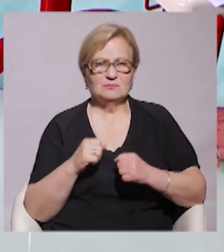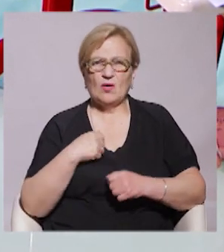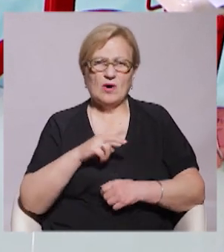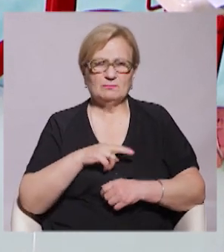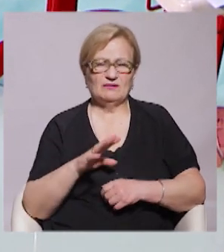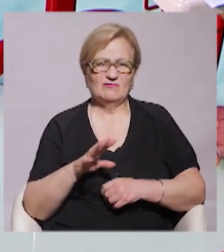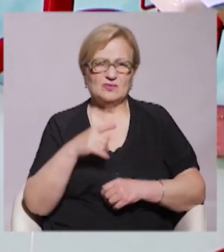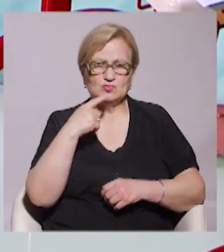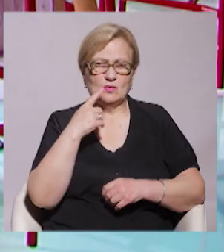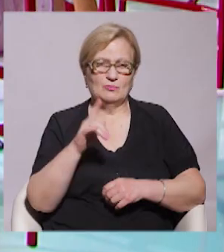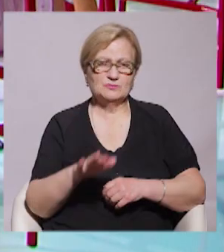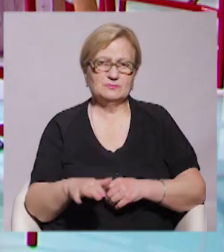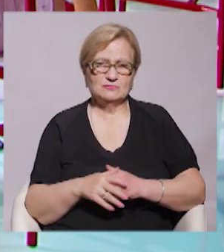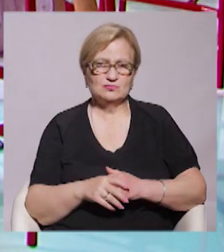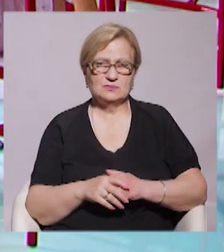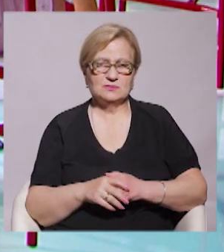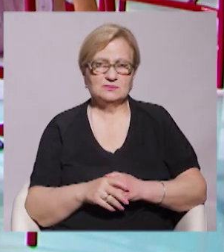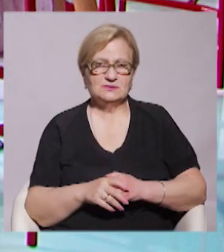გამოგივა. ზემოდან.